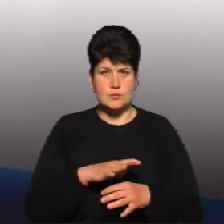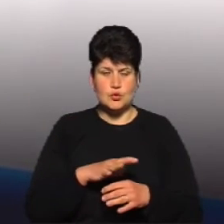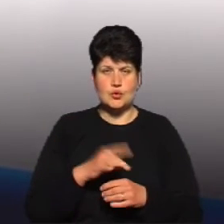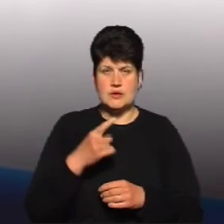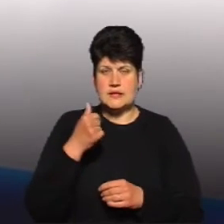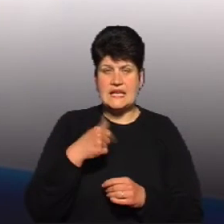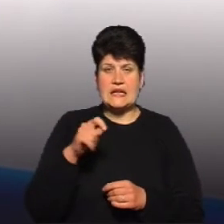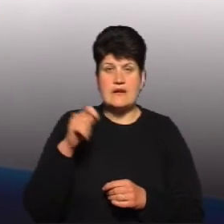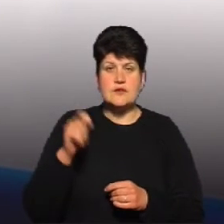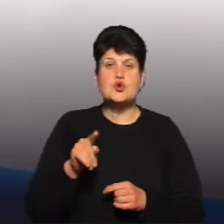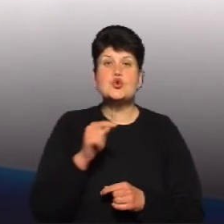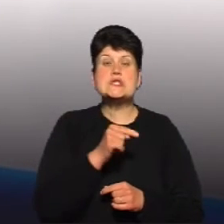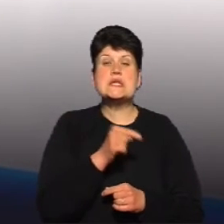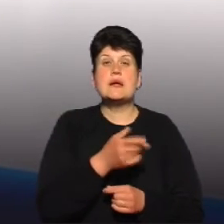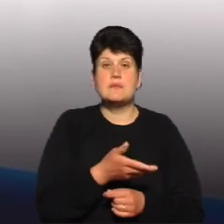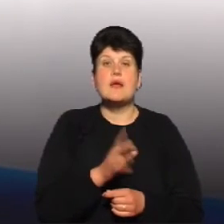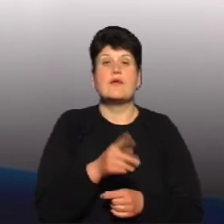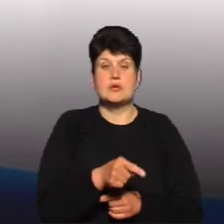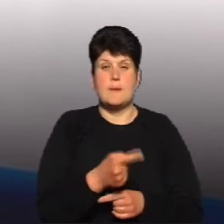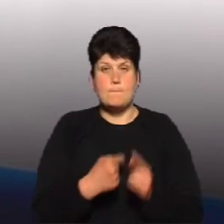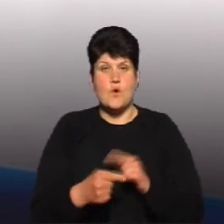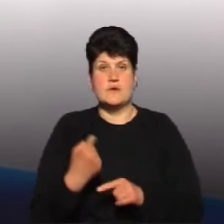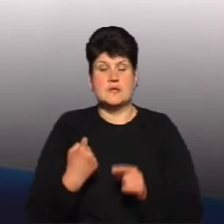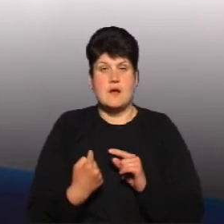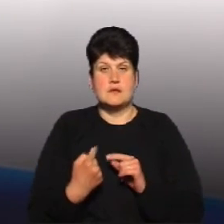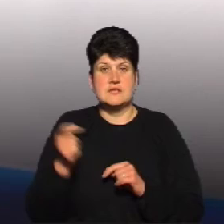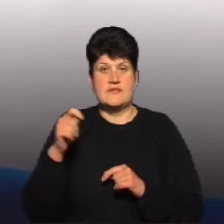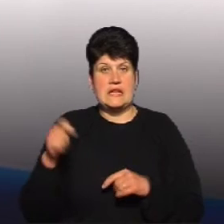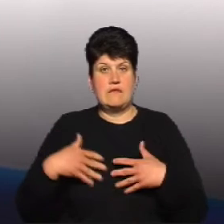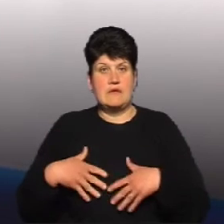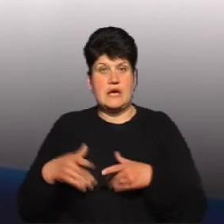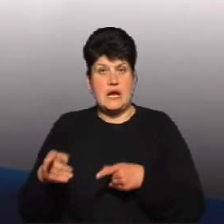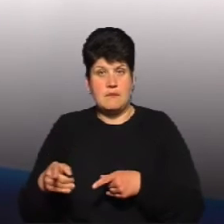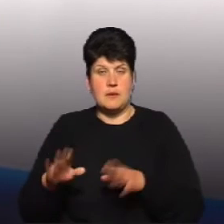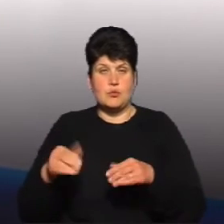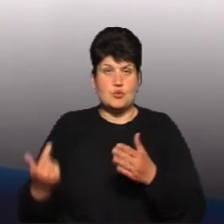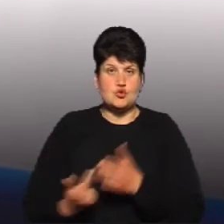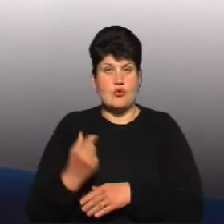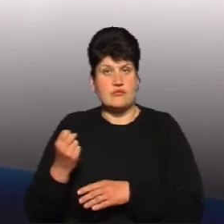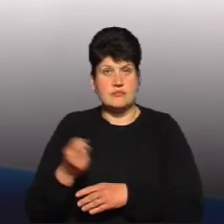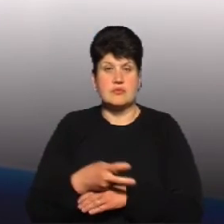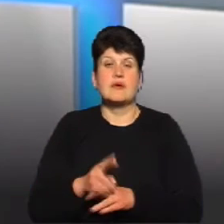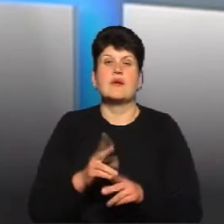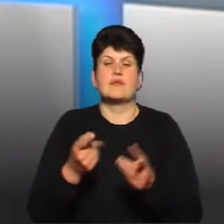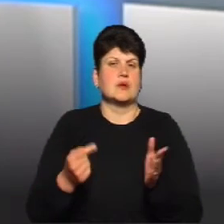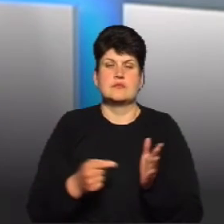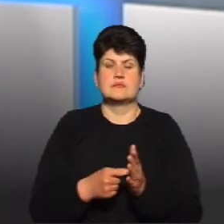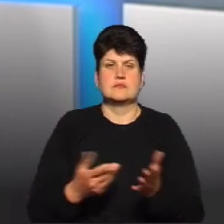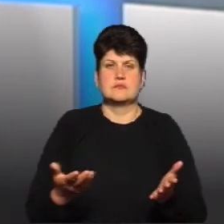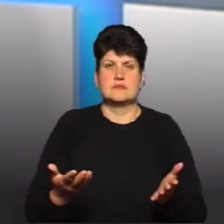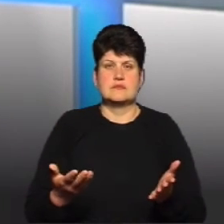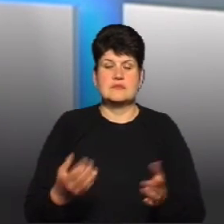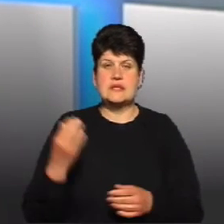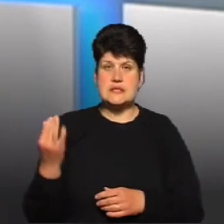Що з ними? Вони як, поверталися назад з війни в Крим, потім знову їх депортували до рідних, чи як вони потрапляли? От найцікавіше,